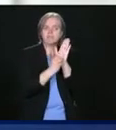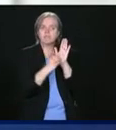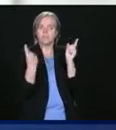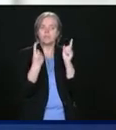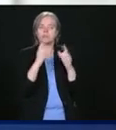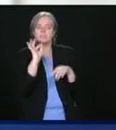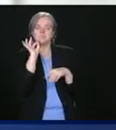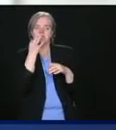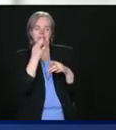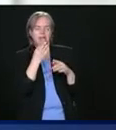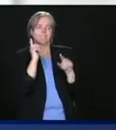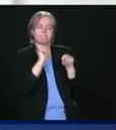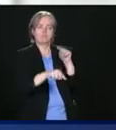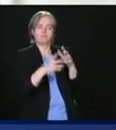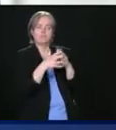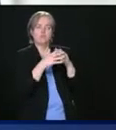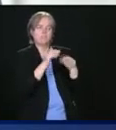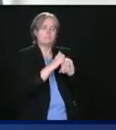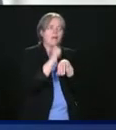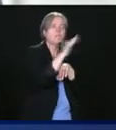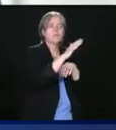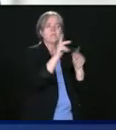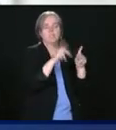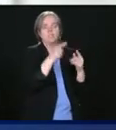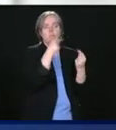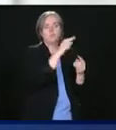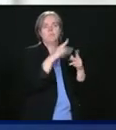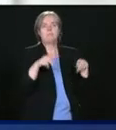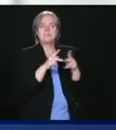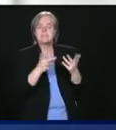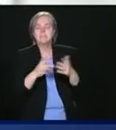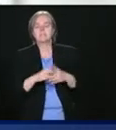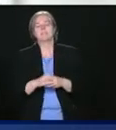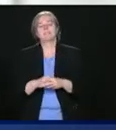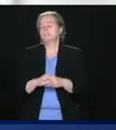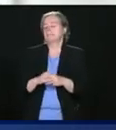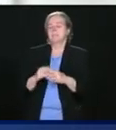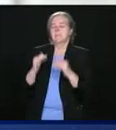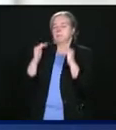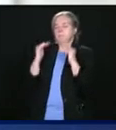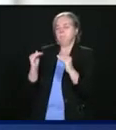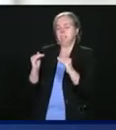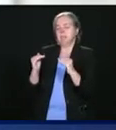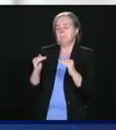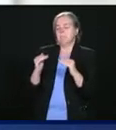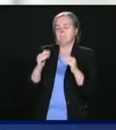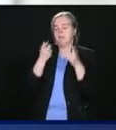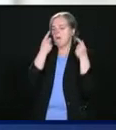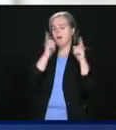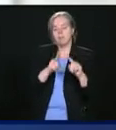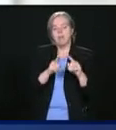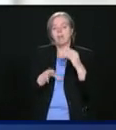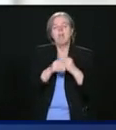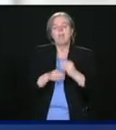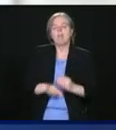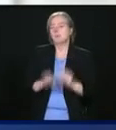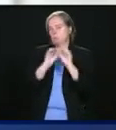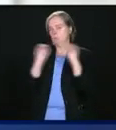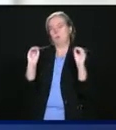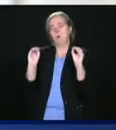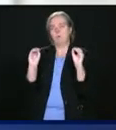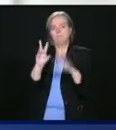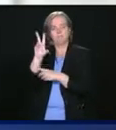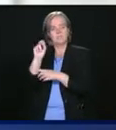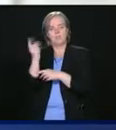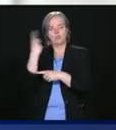entente là-dessus? C'est la même entente qui est renouvelée pour encore 30 jours. Et on continue de s'assurer